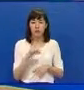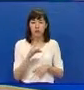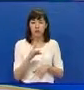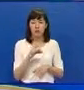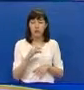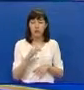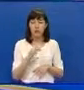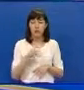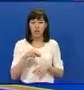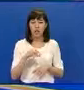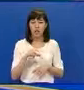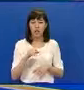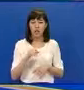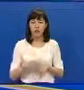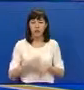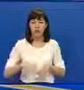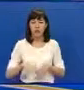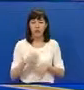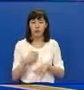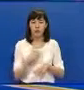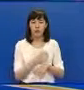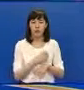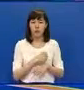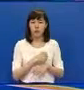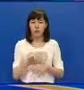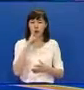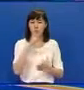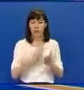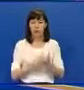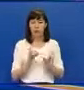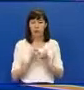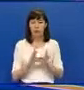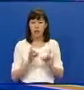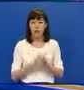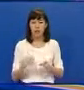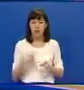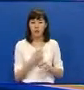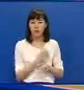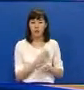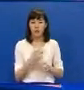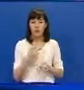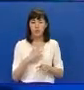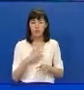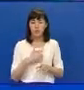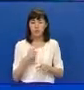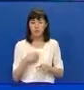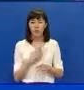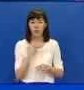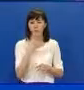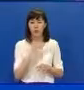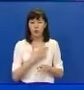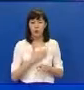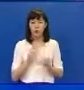деген ел өзінің сағынышын білдіреді. Пайғамбарымызға деген өзінің махаббатын, өзінің сүйіспеншілігін